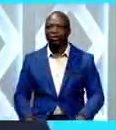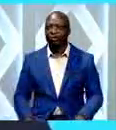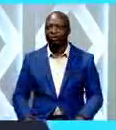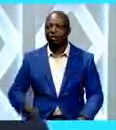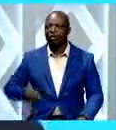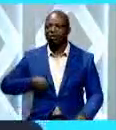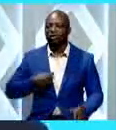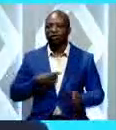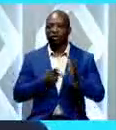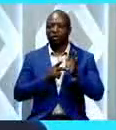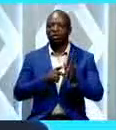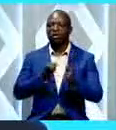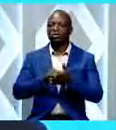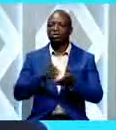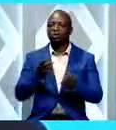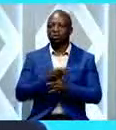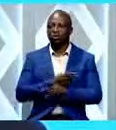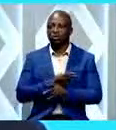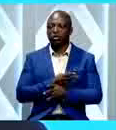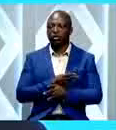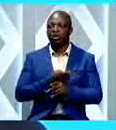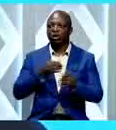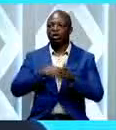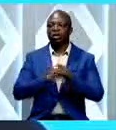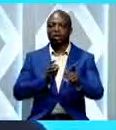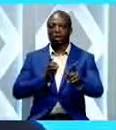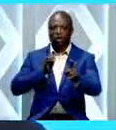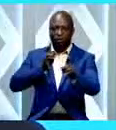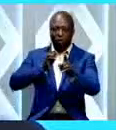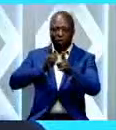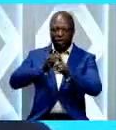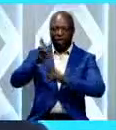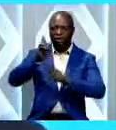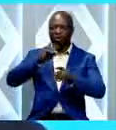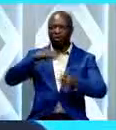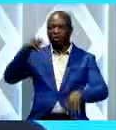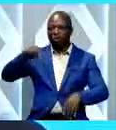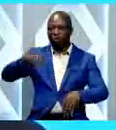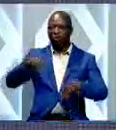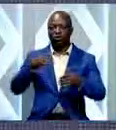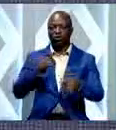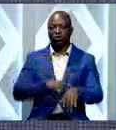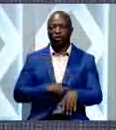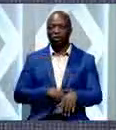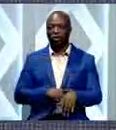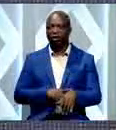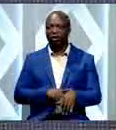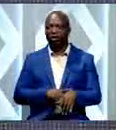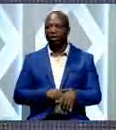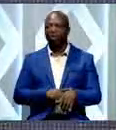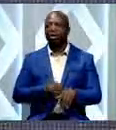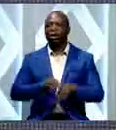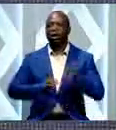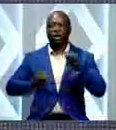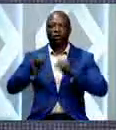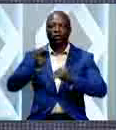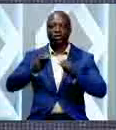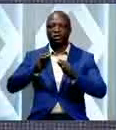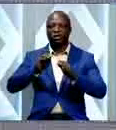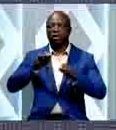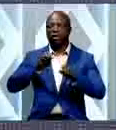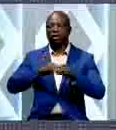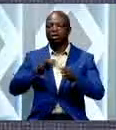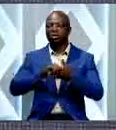avoir présenté ce produit qui rentrait dans la droite ligne de nos besoins du moment. En investissant dans le